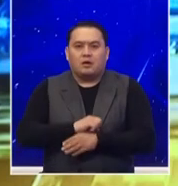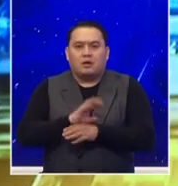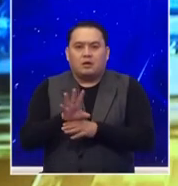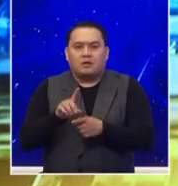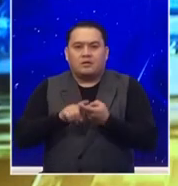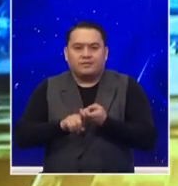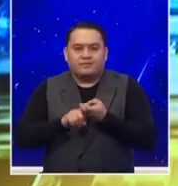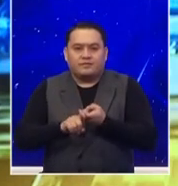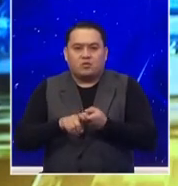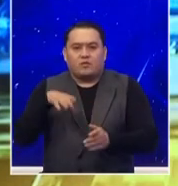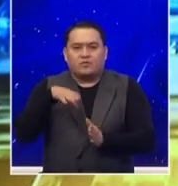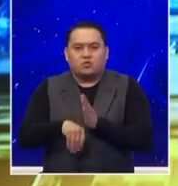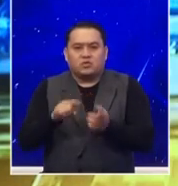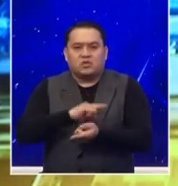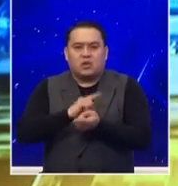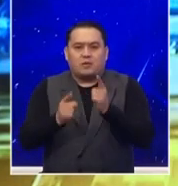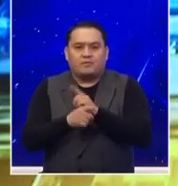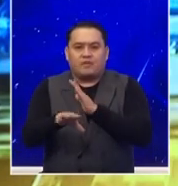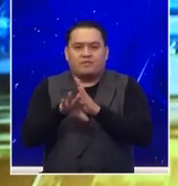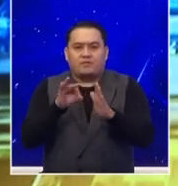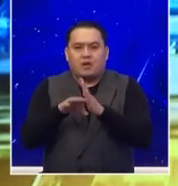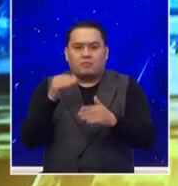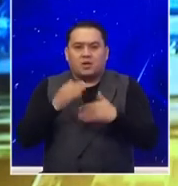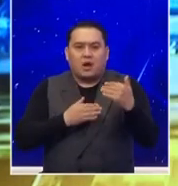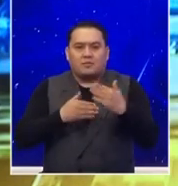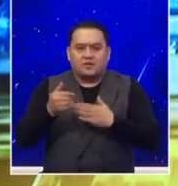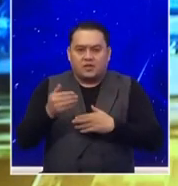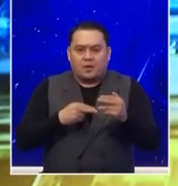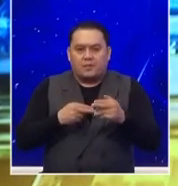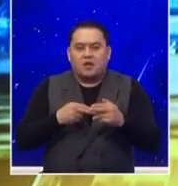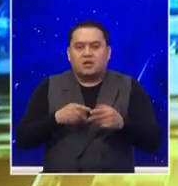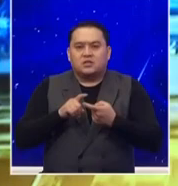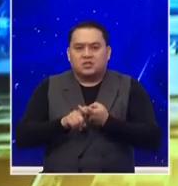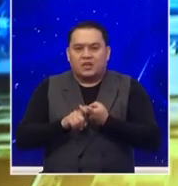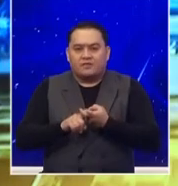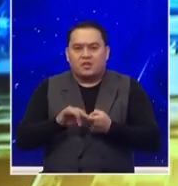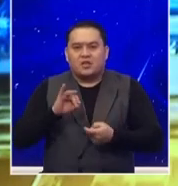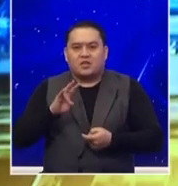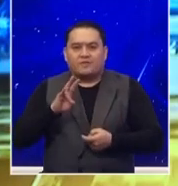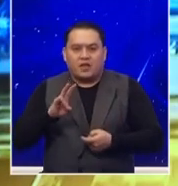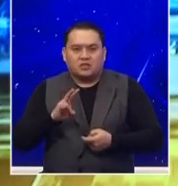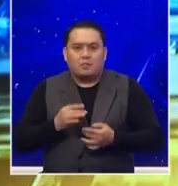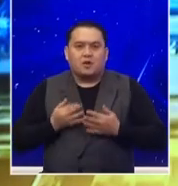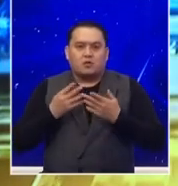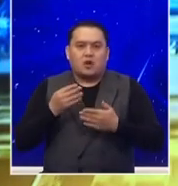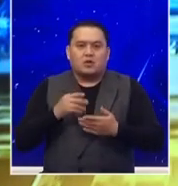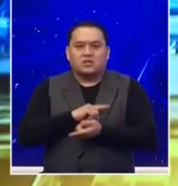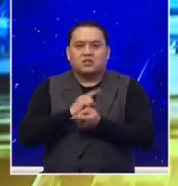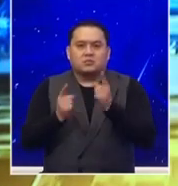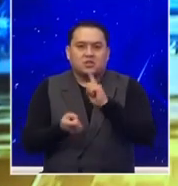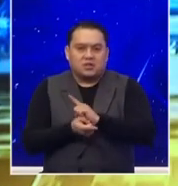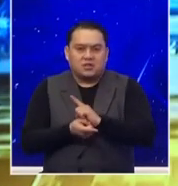Коронавирусная инфекция вносит свои коррективы в выборе профессии абитуриентов. С пандемией COVID-19 спрос на профессии